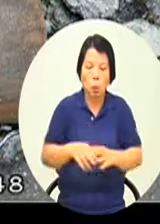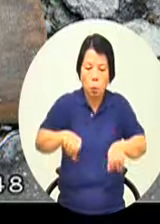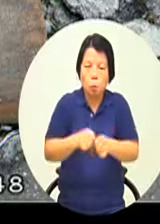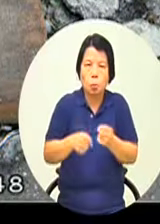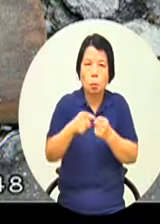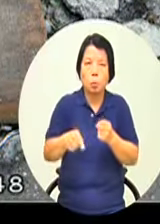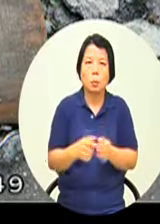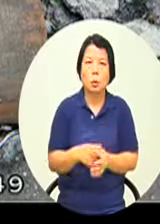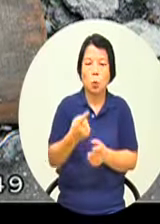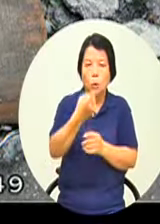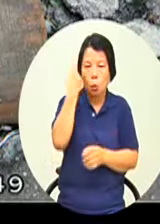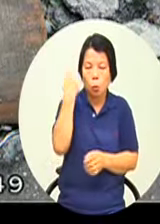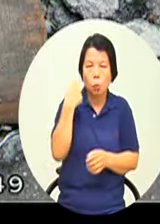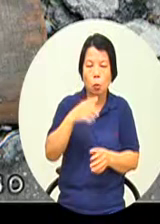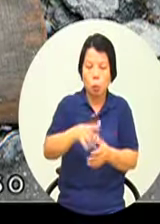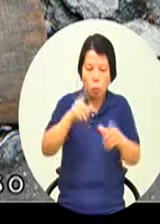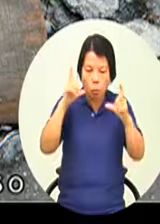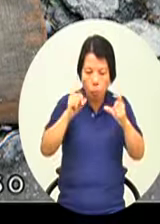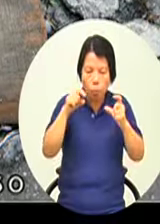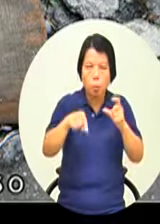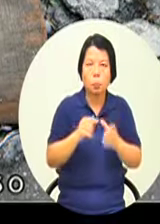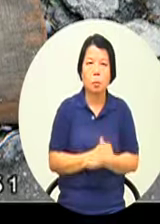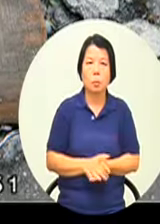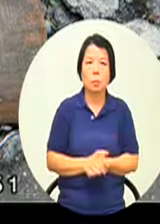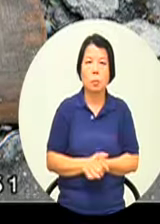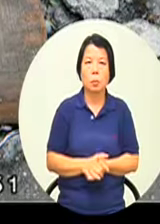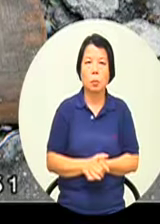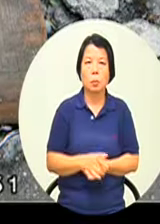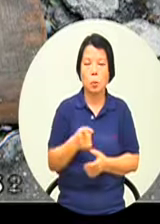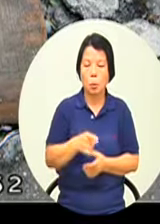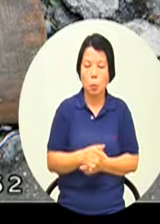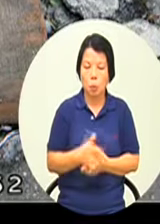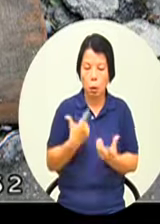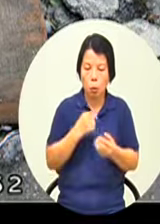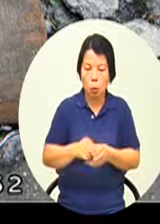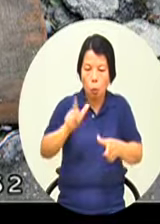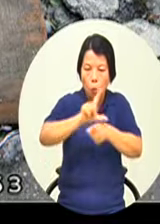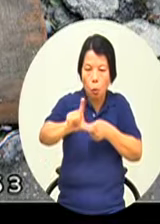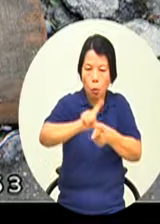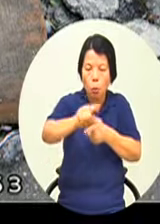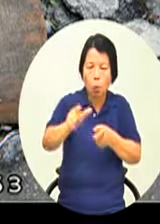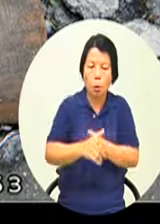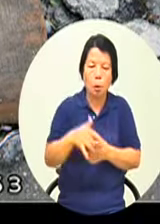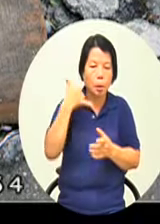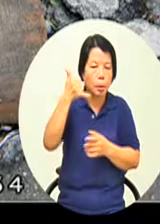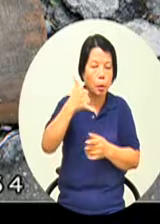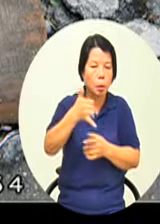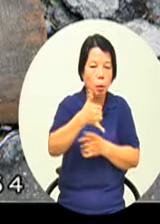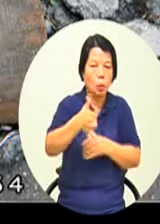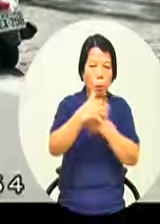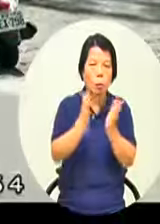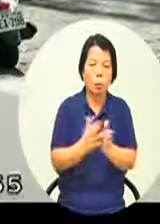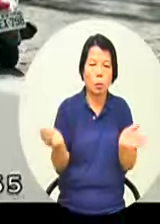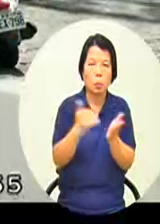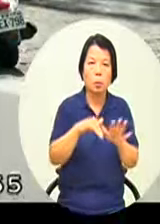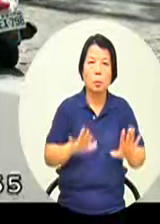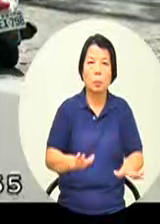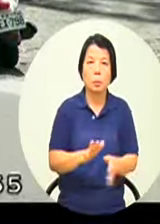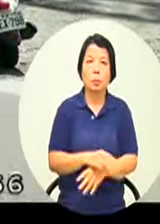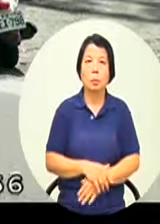是我昨天去拍的，昨天哈，我昨天也有赖给你们的联络员了哈，但是到目前为